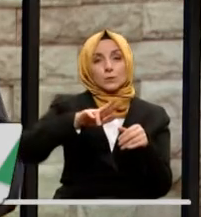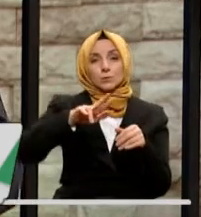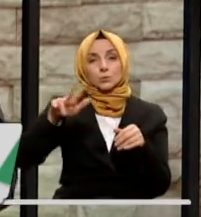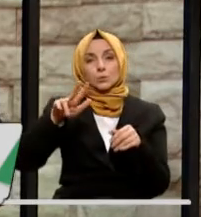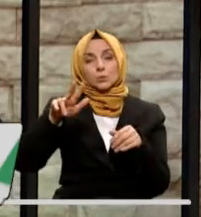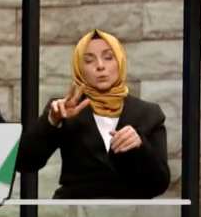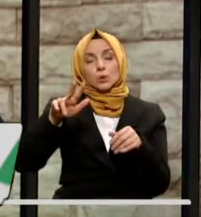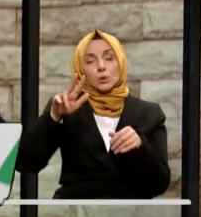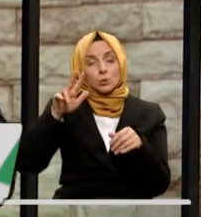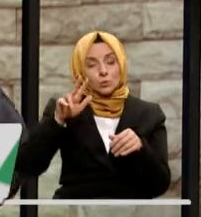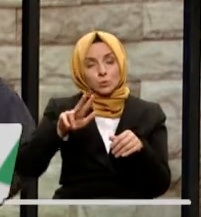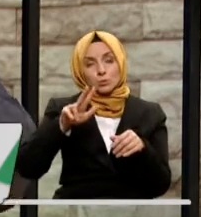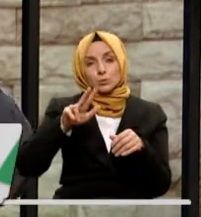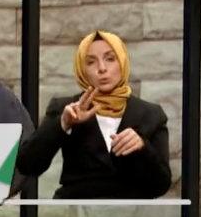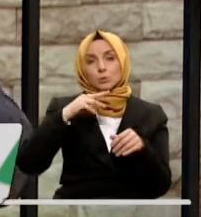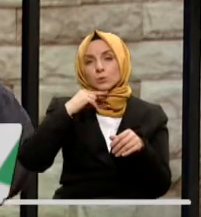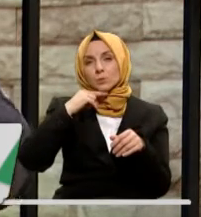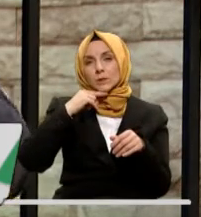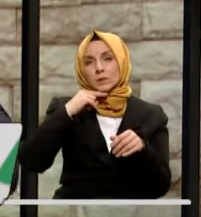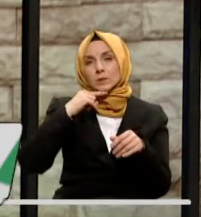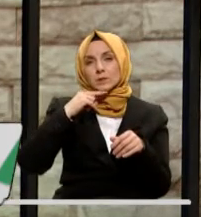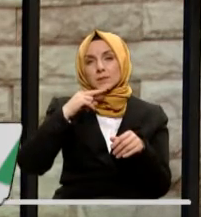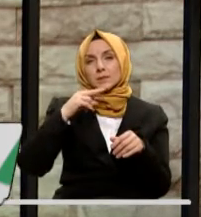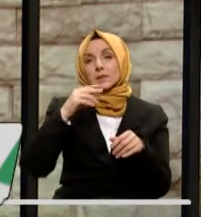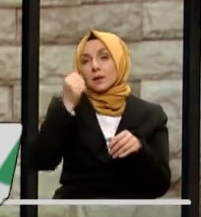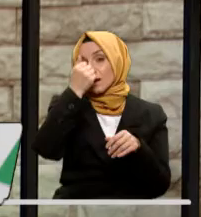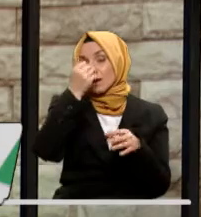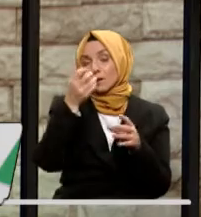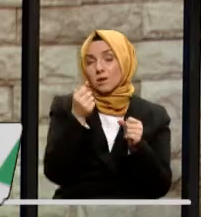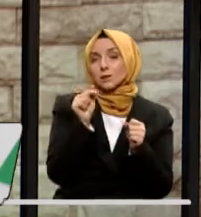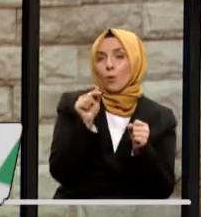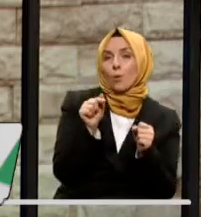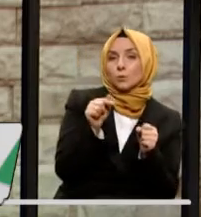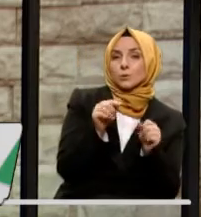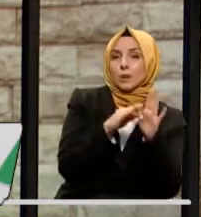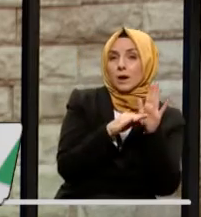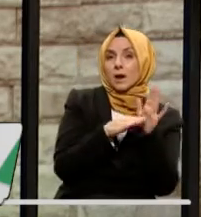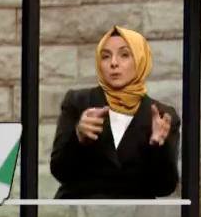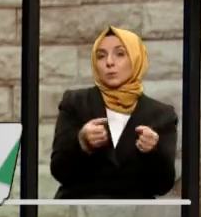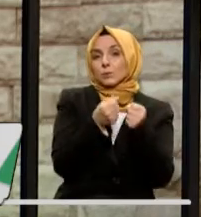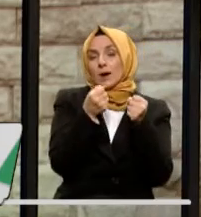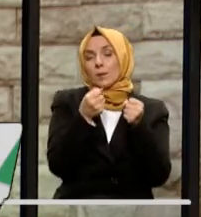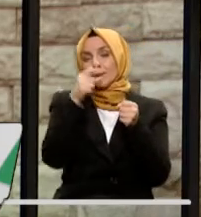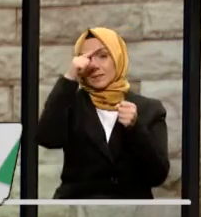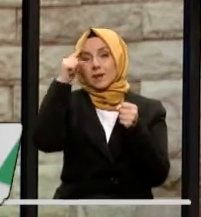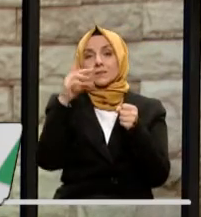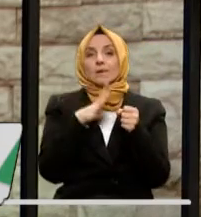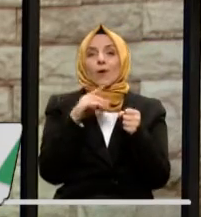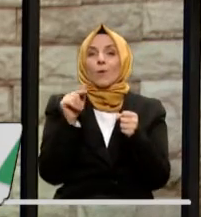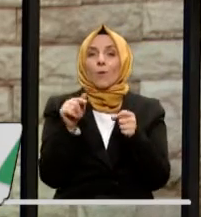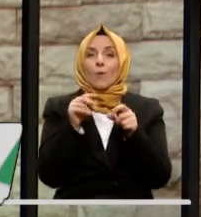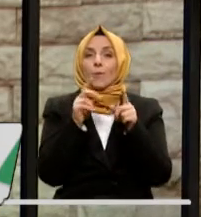donörün ile bir hastanın uyumu sağlandı onun Hayat kurtarmayı şansı var döndüğümüz bulup